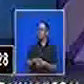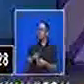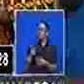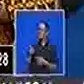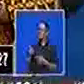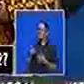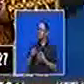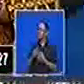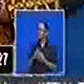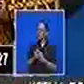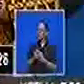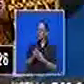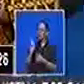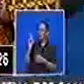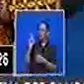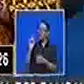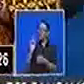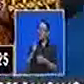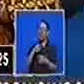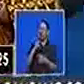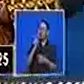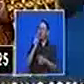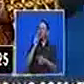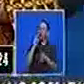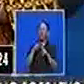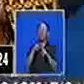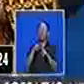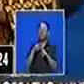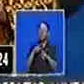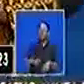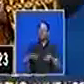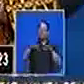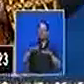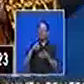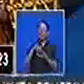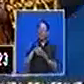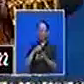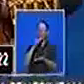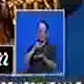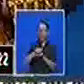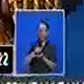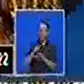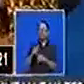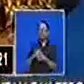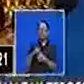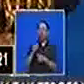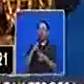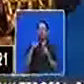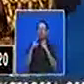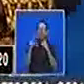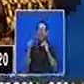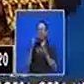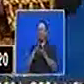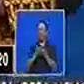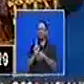tadi ada cerita mengenai rob di Pekalongan, dan itu dialami oleh beberapa pantai, kota-kota di pantai utara Jawa. Dan